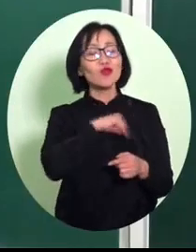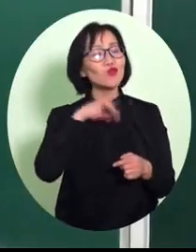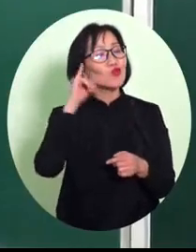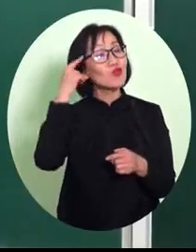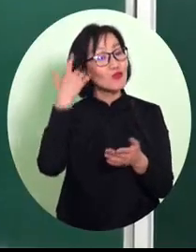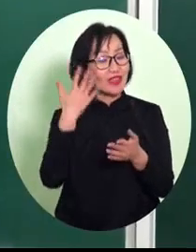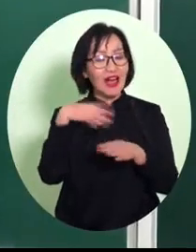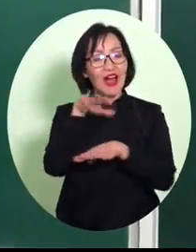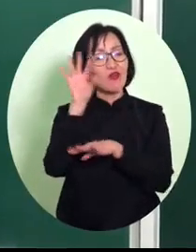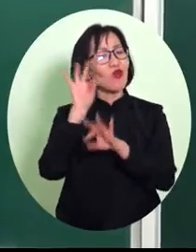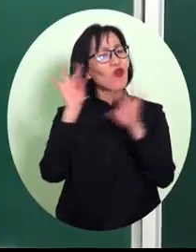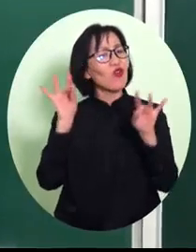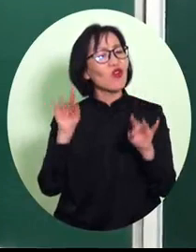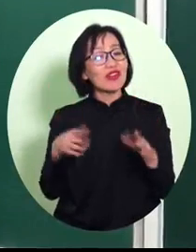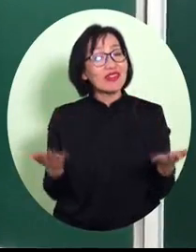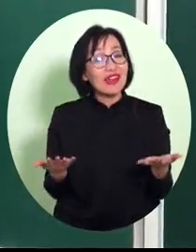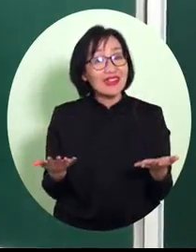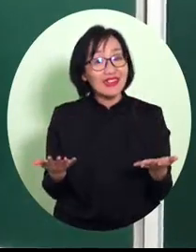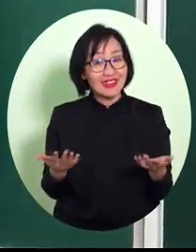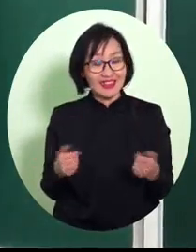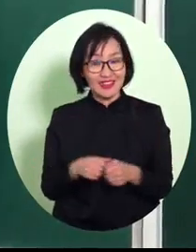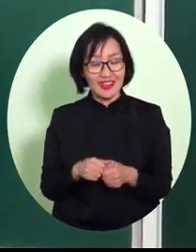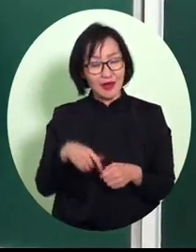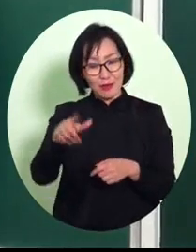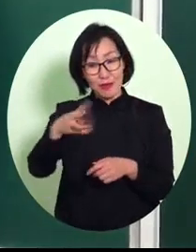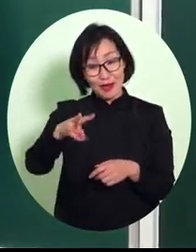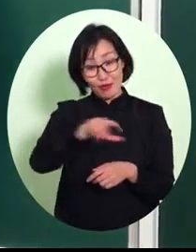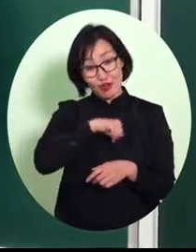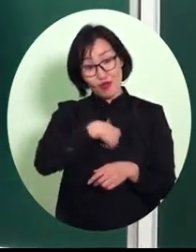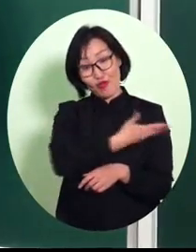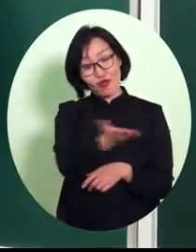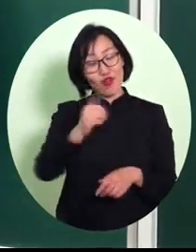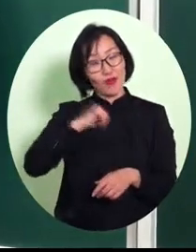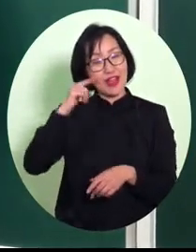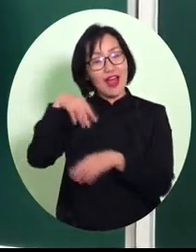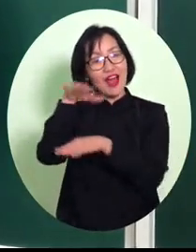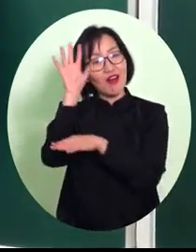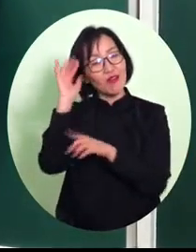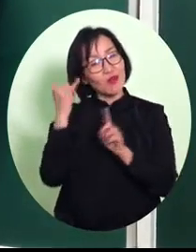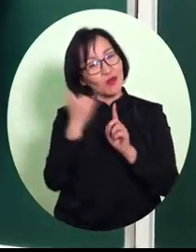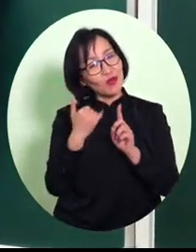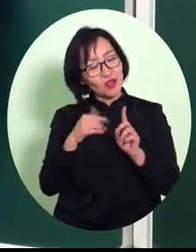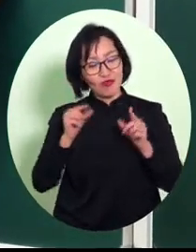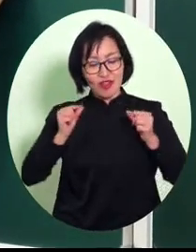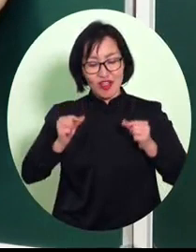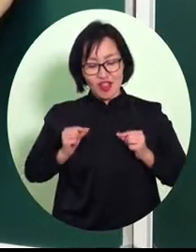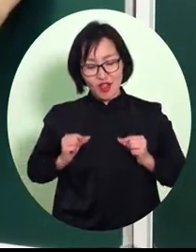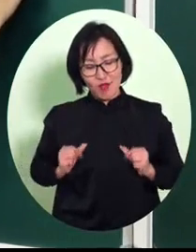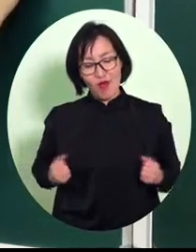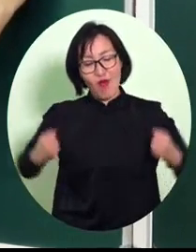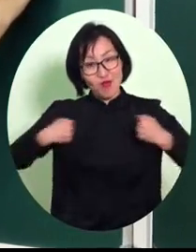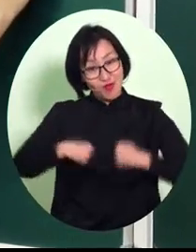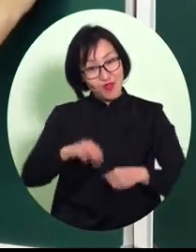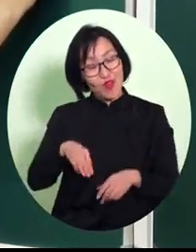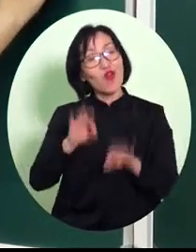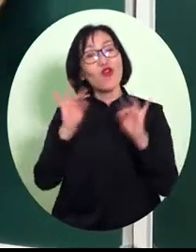бодож байна? Хавар яадаг гэж бодож байна тийм ээ? За магадгүй манай хүүхдүүд хавар нимгэн хувцсандаа ордог тийм үү?